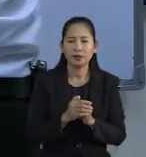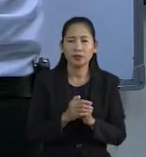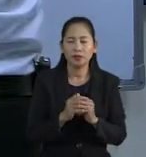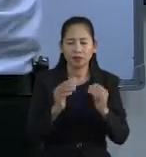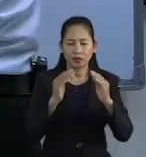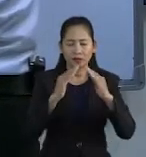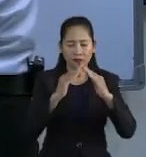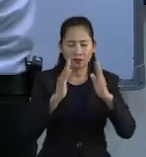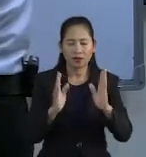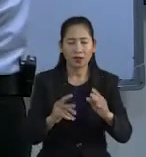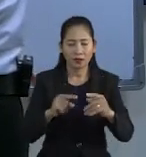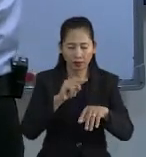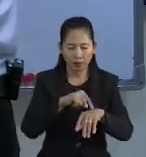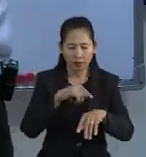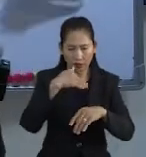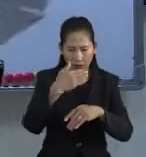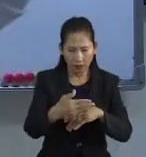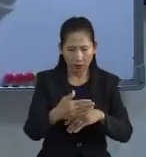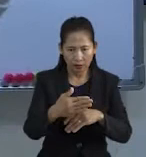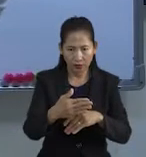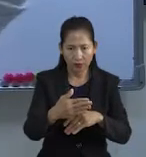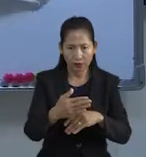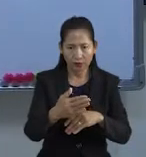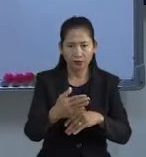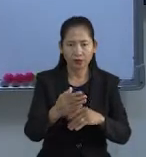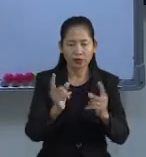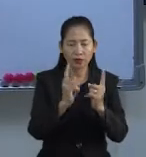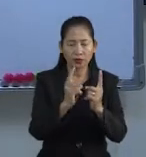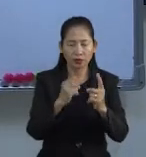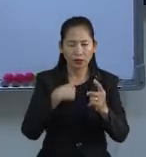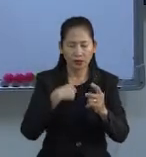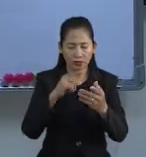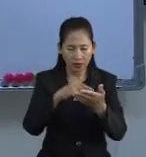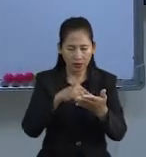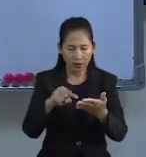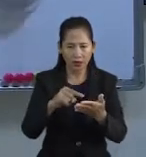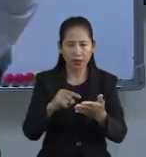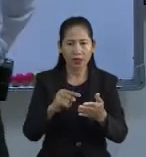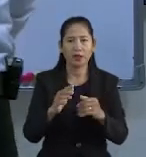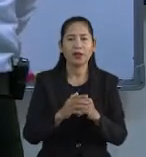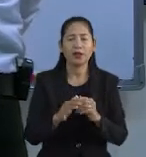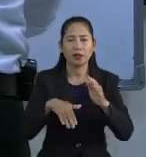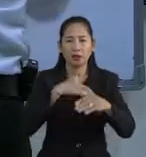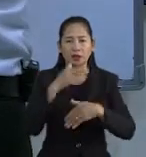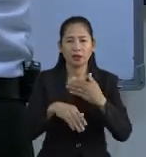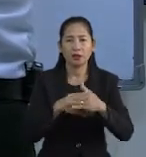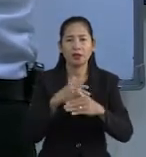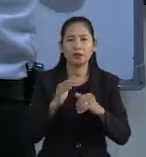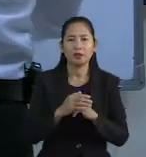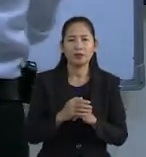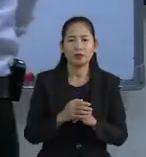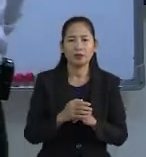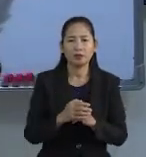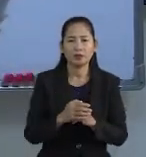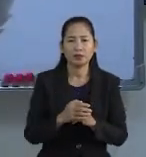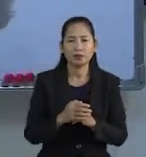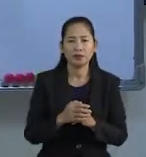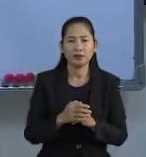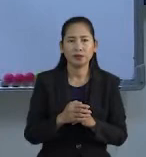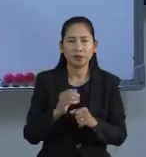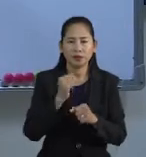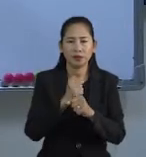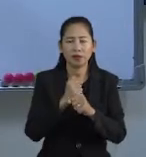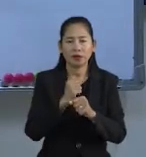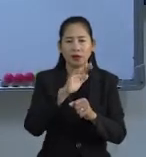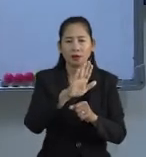xong rồi đập cái mỏng khơi và chụp được cụ nâng cài xong rồi tận ngọt kia nè cài chìm cách